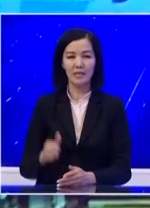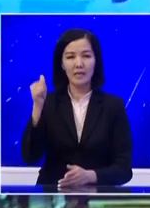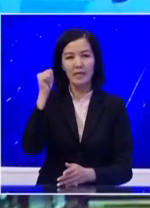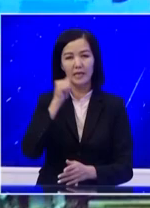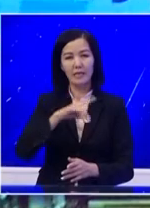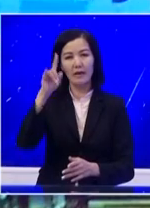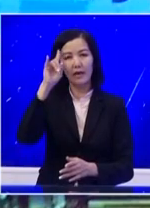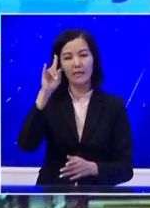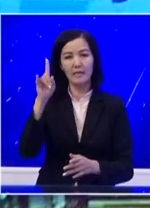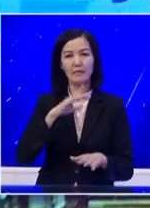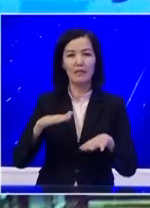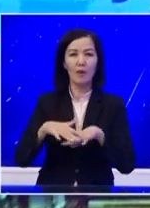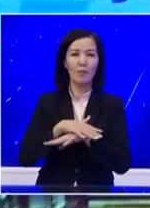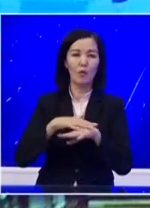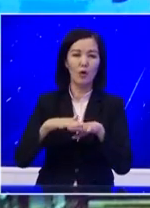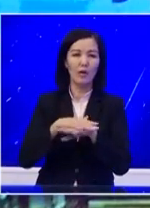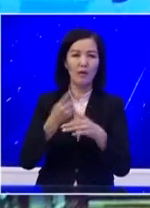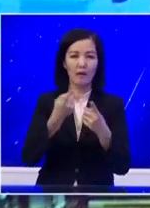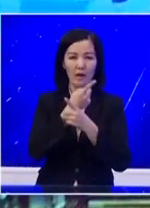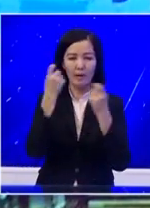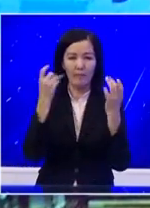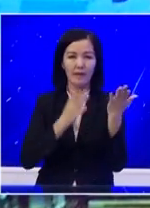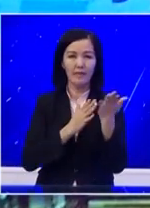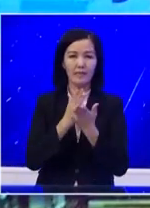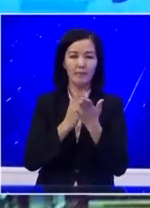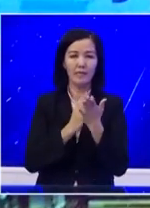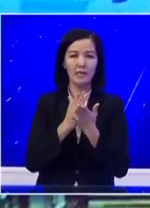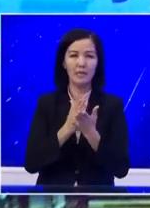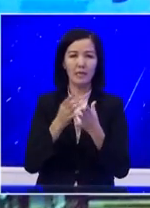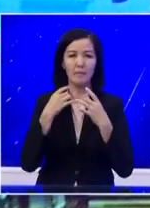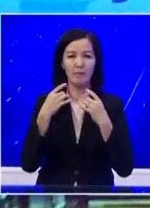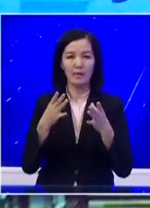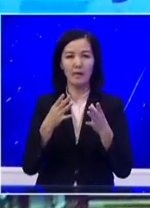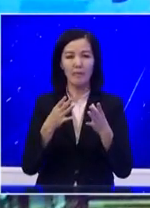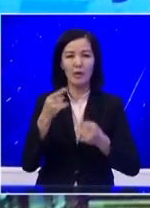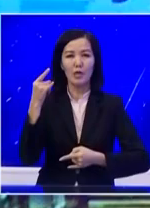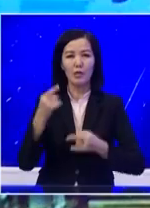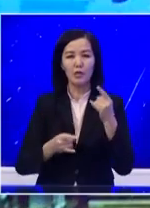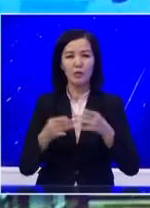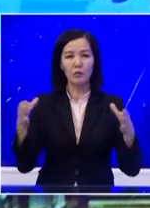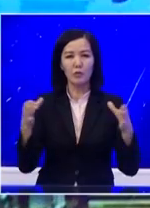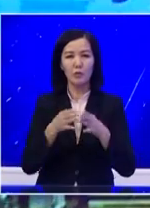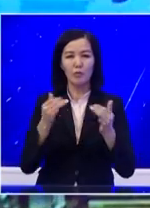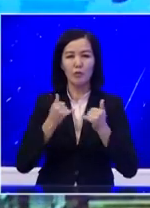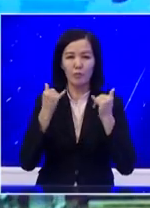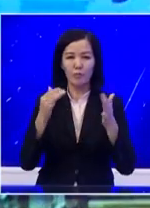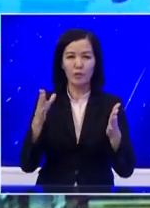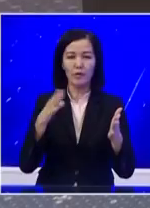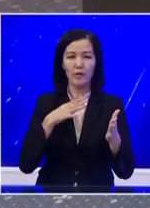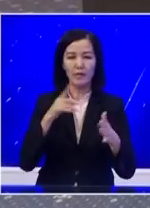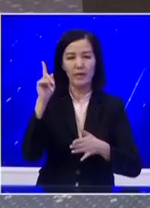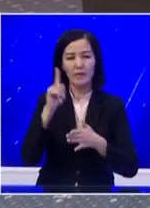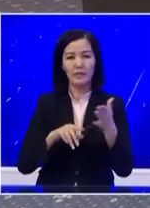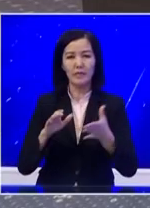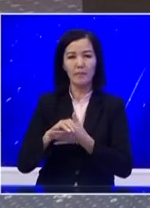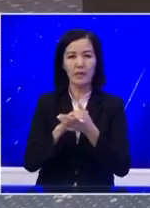Ертең елімізде бұқаралық ақпарат құралдар қызметкерлер күні. Төл мереке қарсаңында жетісулық тілшілер қауымына құрмет көрсетілді. Сенім